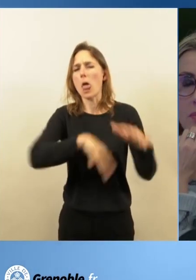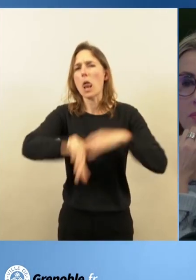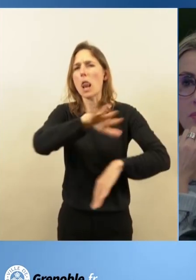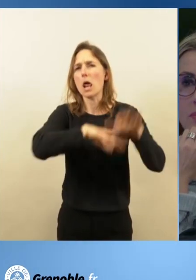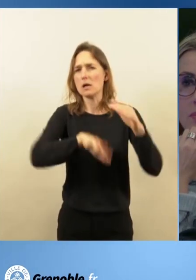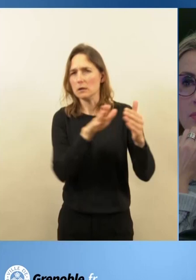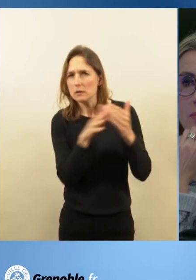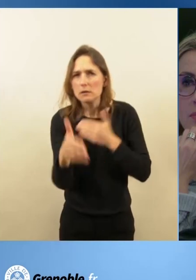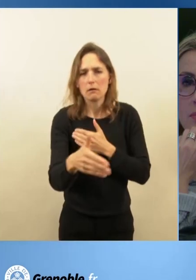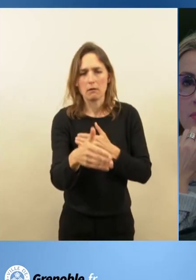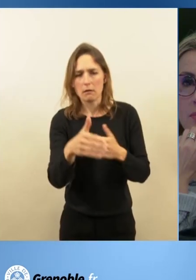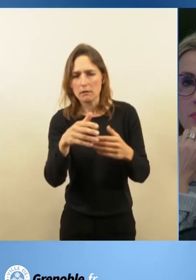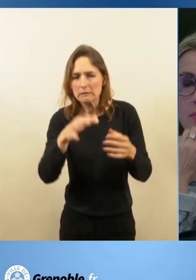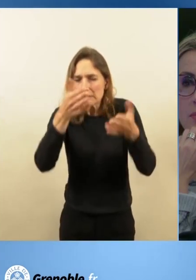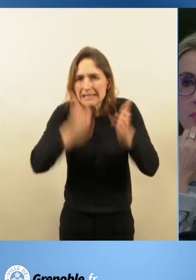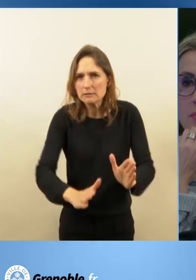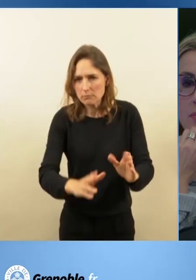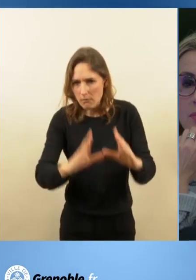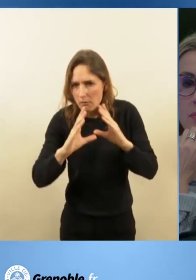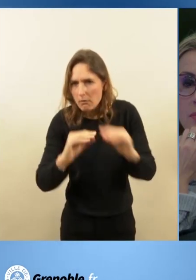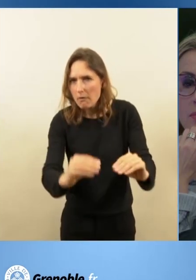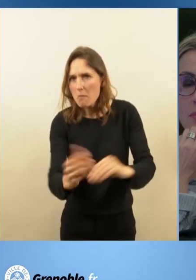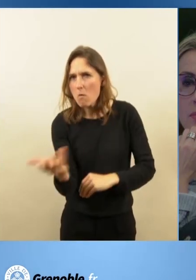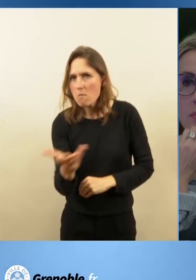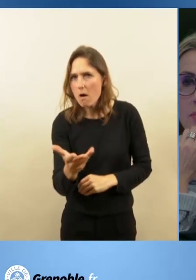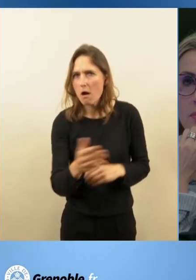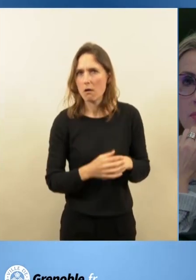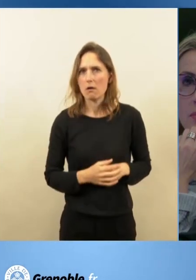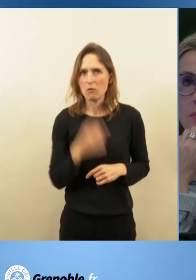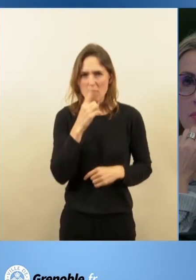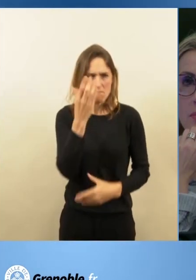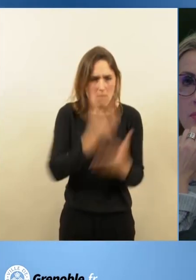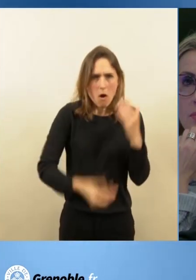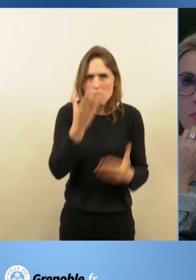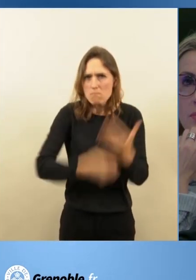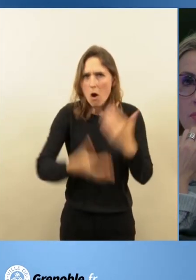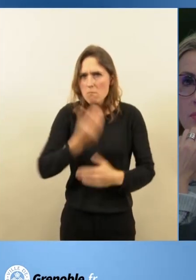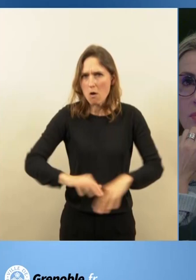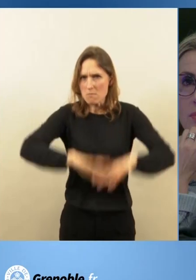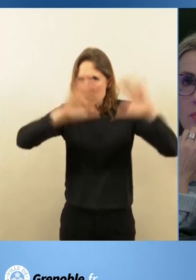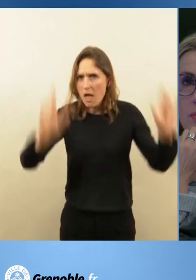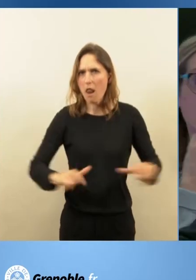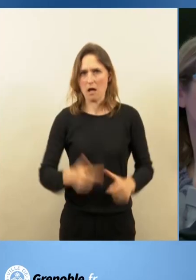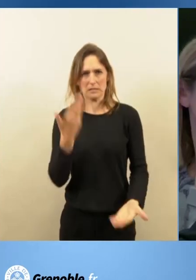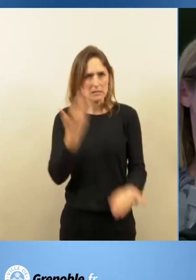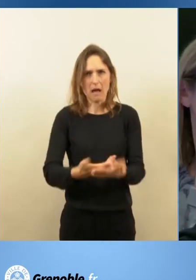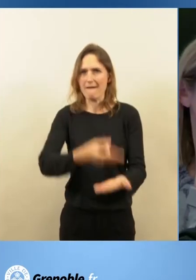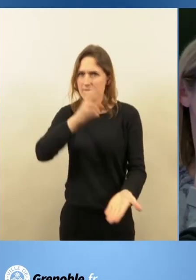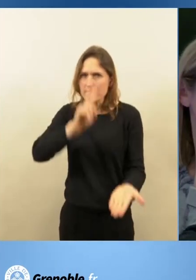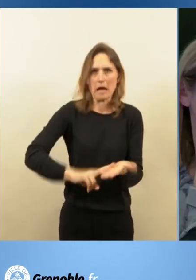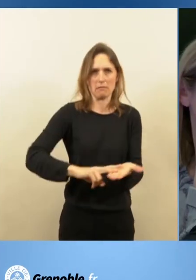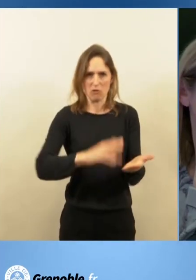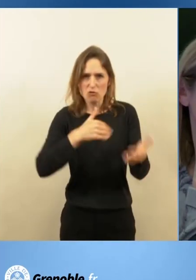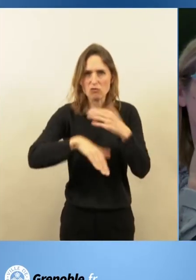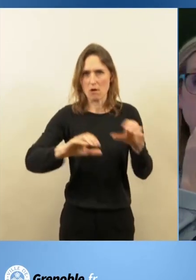vos décisions et de vos absences et de vos manquements voilà la vérité de votre majorité